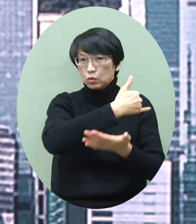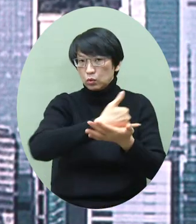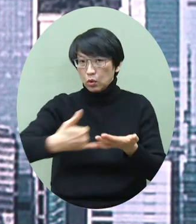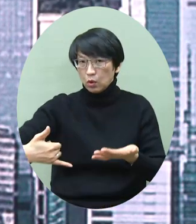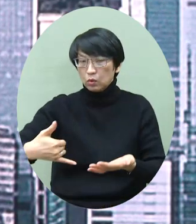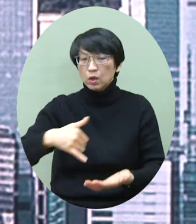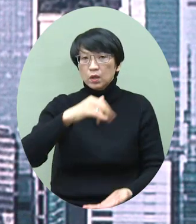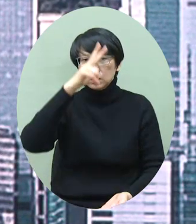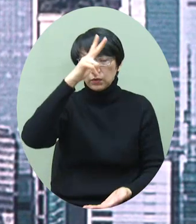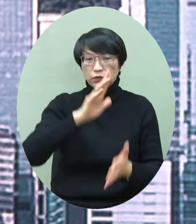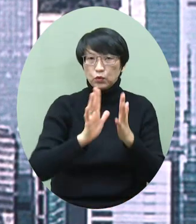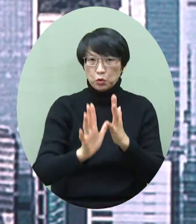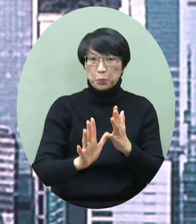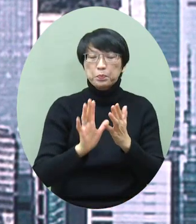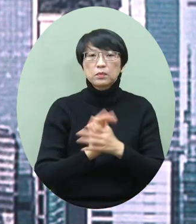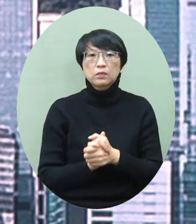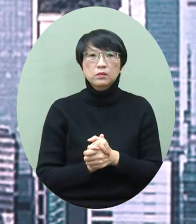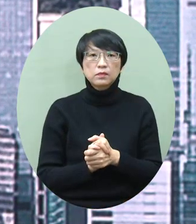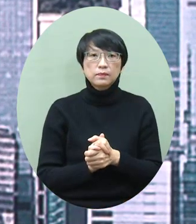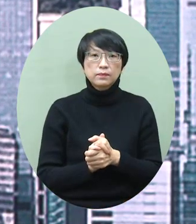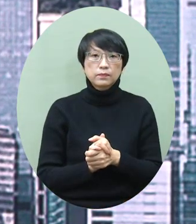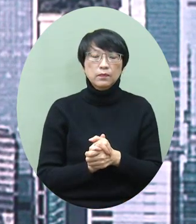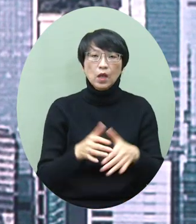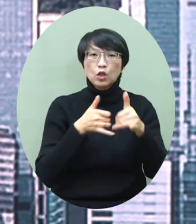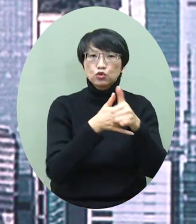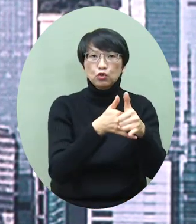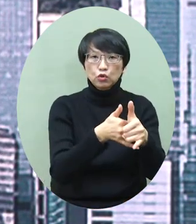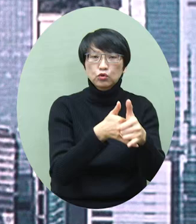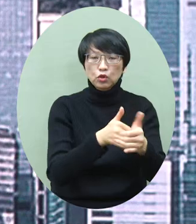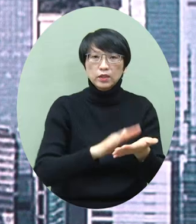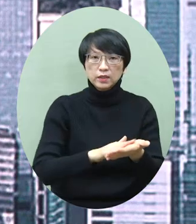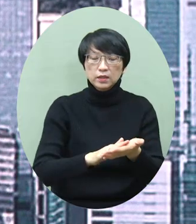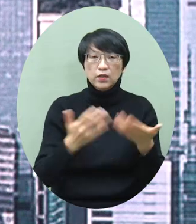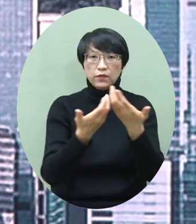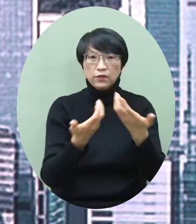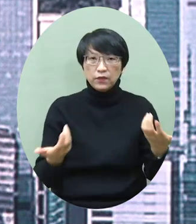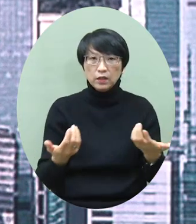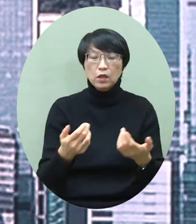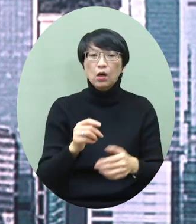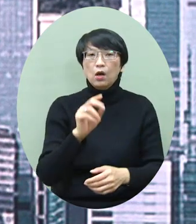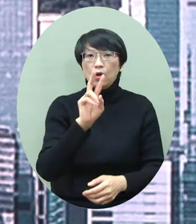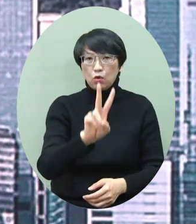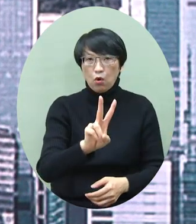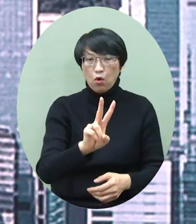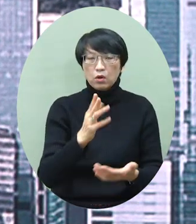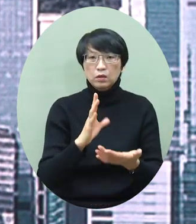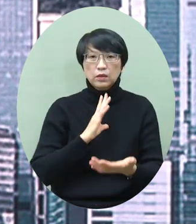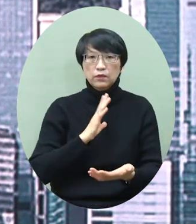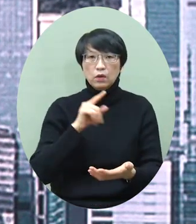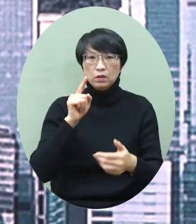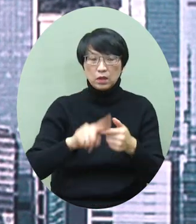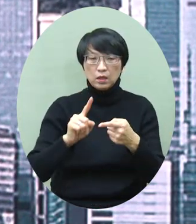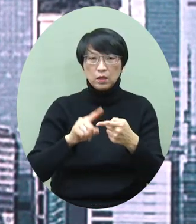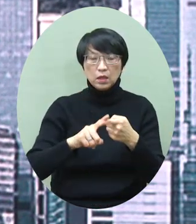嘅。咁至於你講話嗰個追究嘅問題咧，我諗分開兩方面啦。第一咧就係講緊簽聲明呢、這個